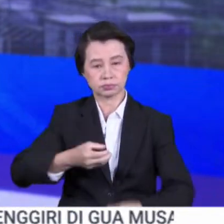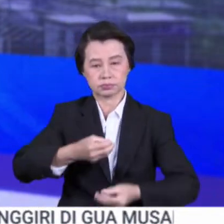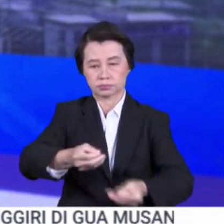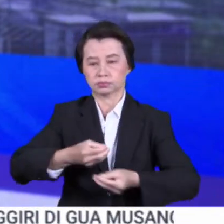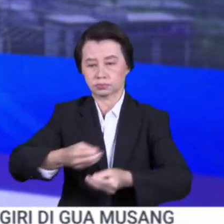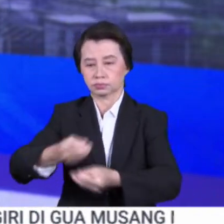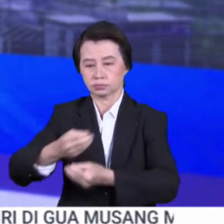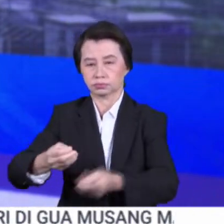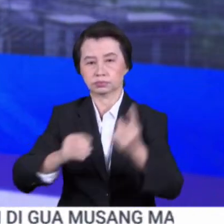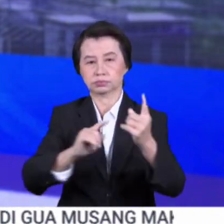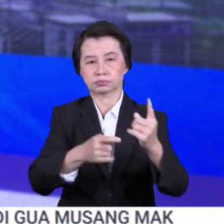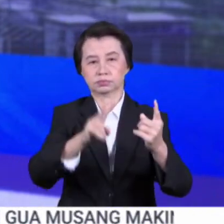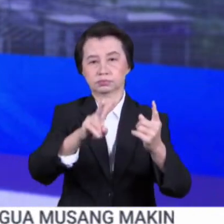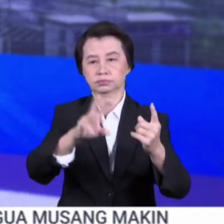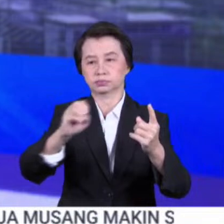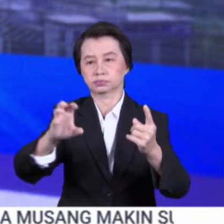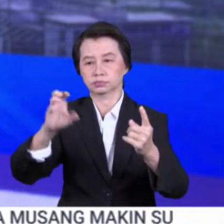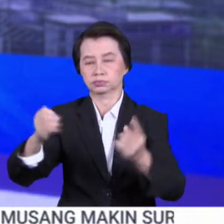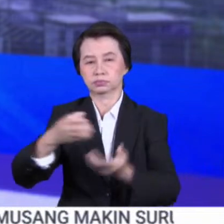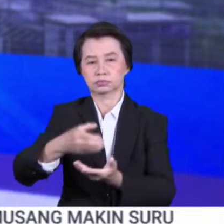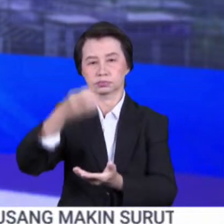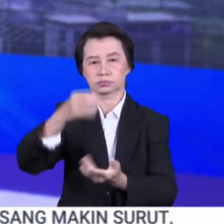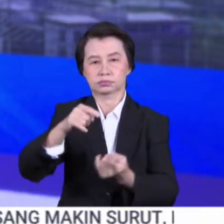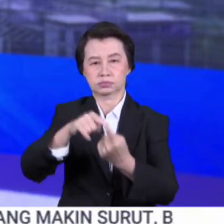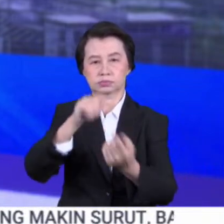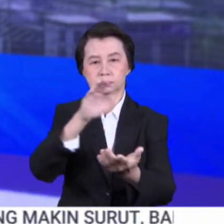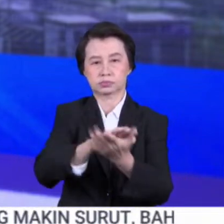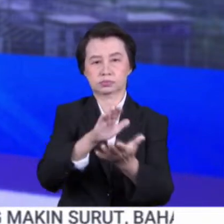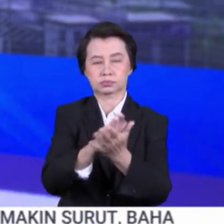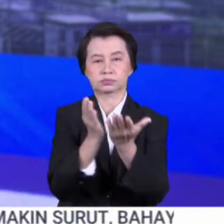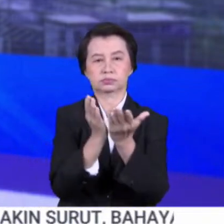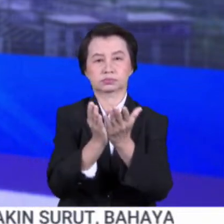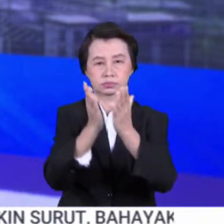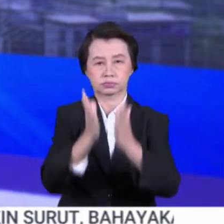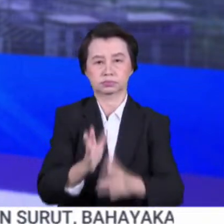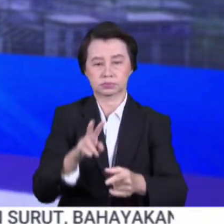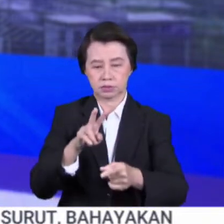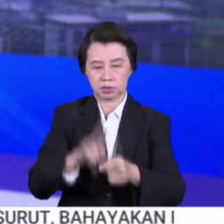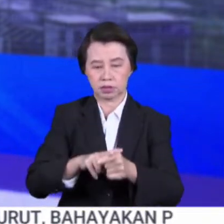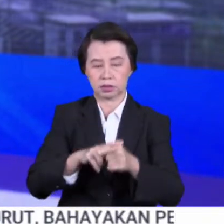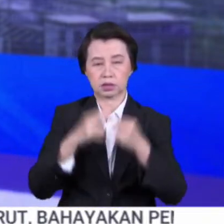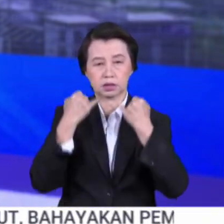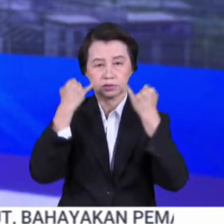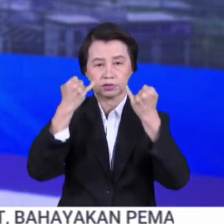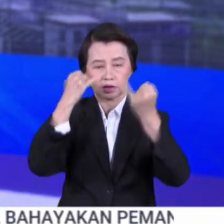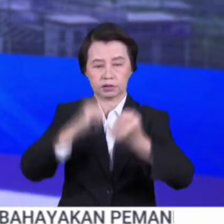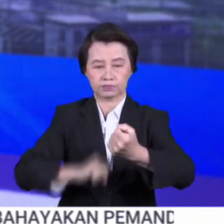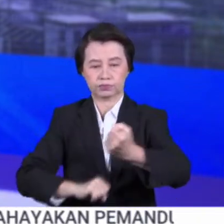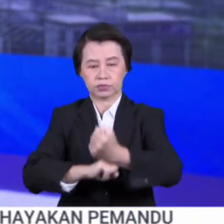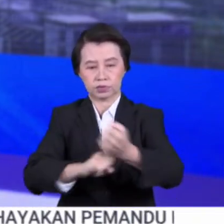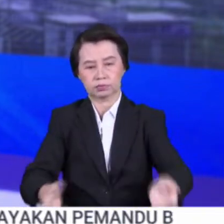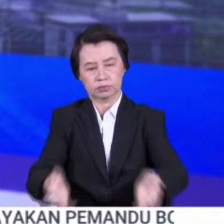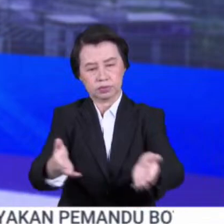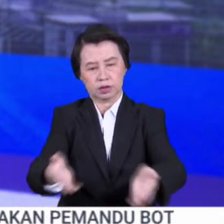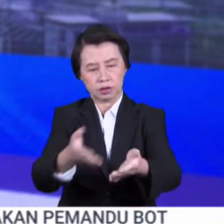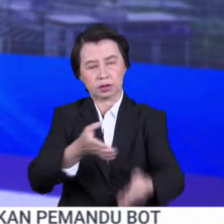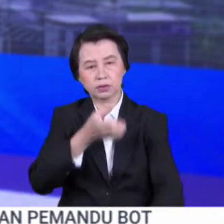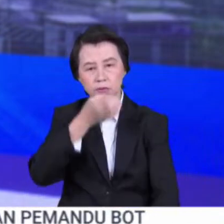1,200 botol air mineral kepada pelajar Sekolah Kebangsaan Taman Kelang Jaya Kelang bagi menyokong galakan